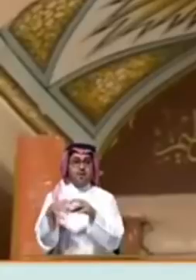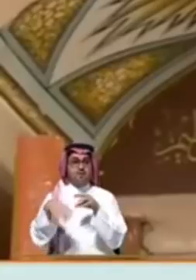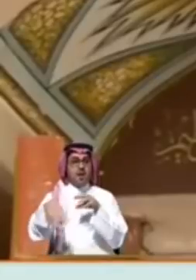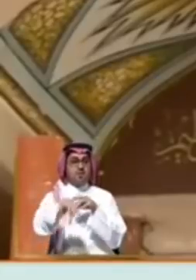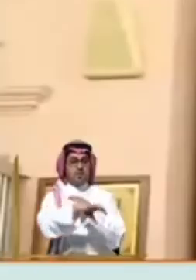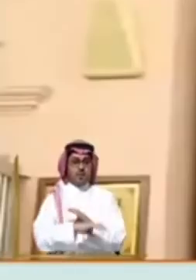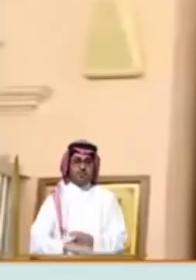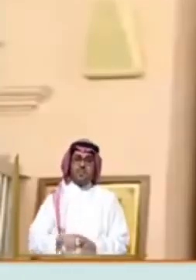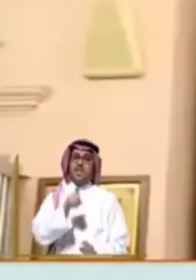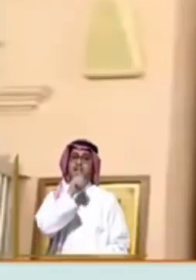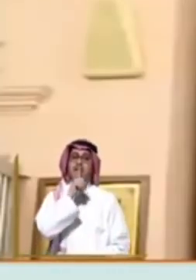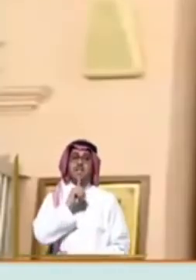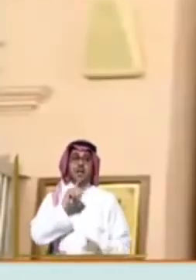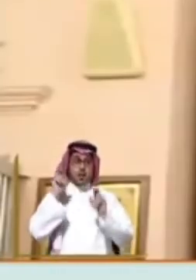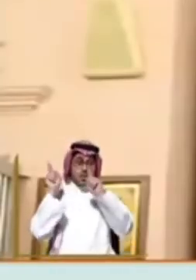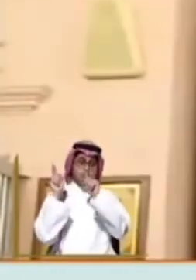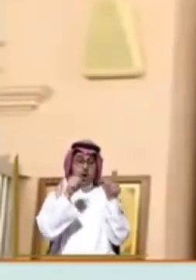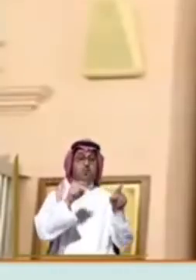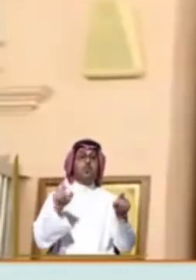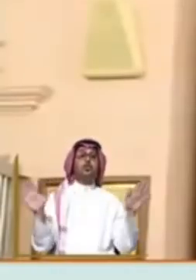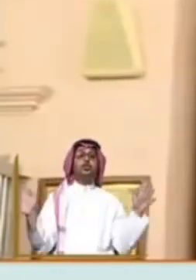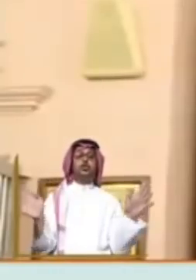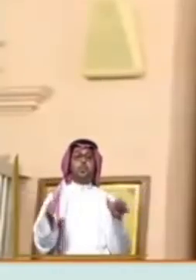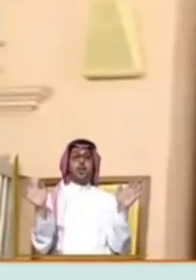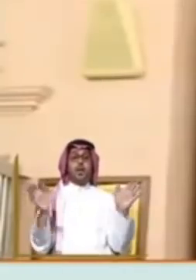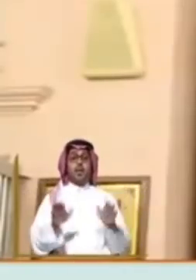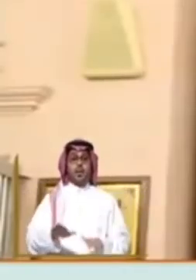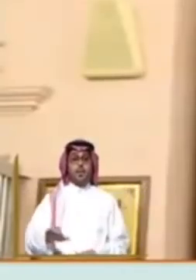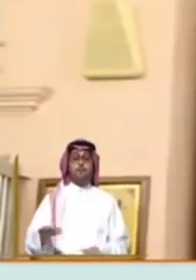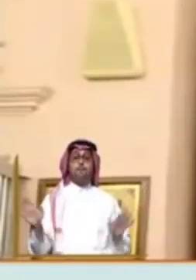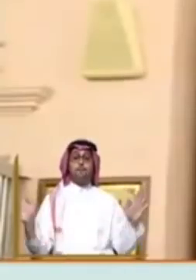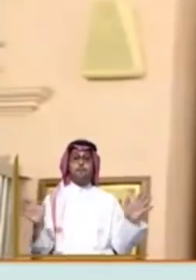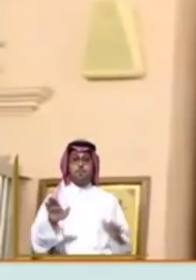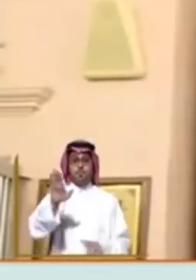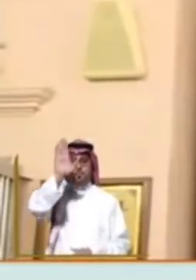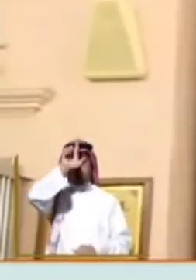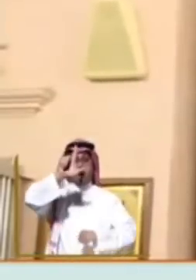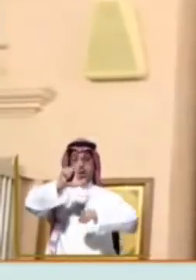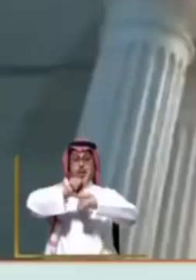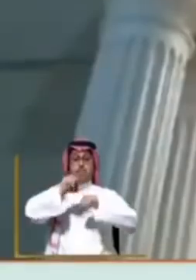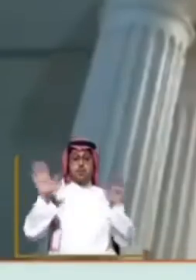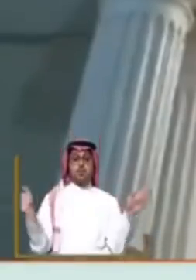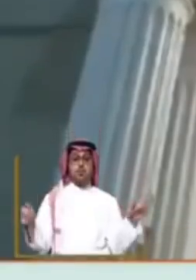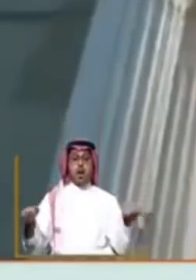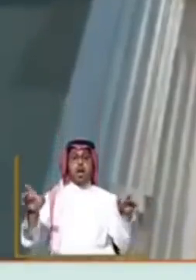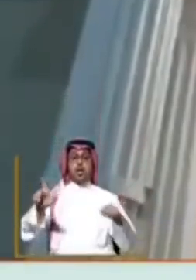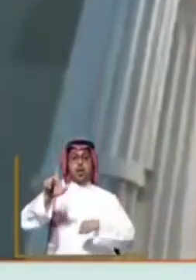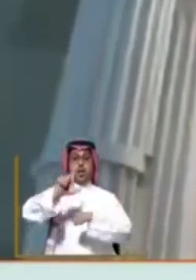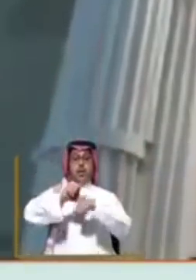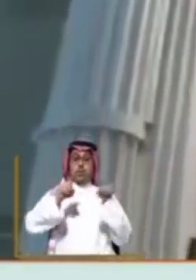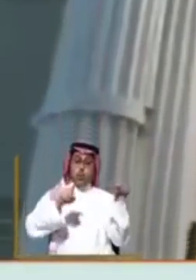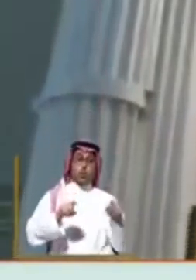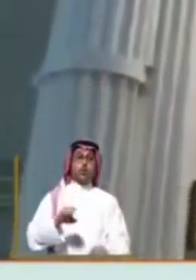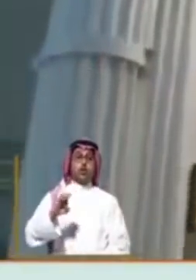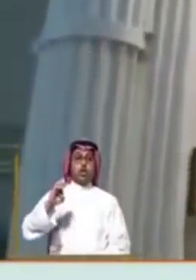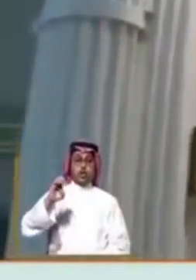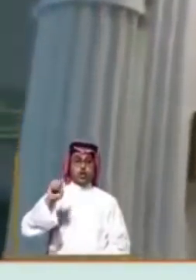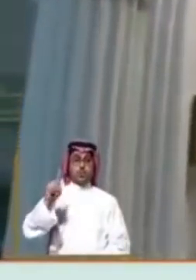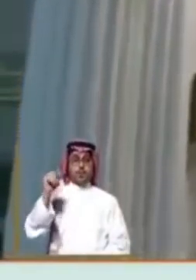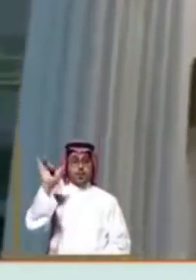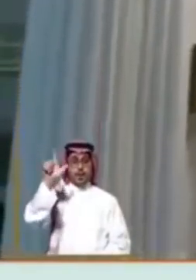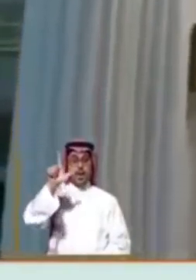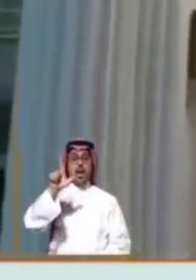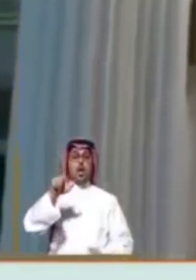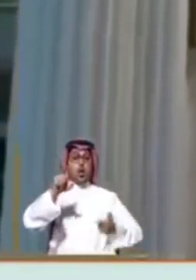أشهرها تاريخيا باب جبريل، وهو باب يقع في الجهة الشرقية من المسجد، وباب النساء، وهو